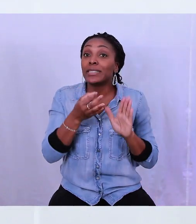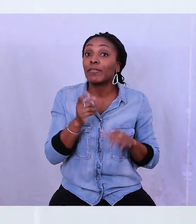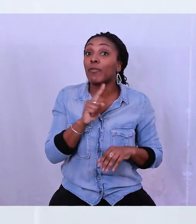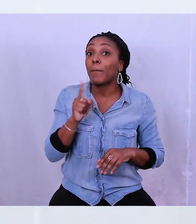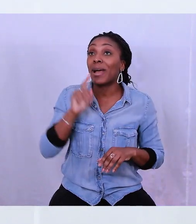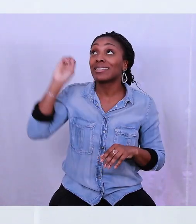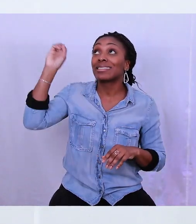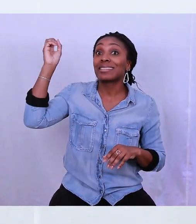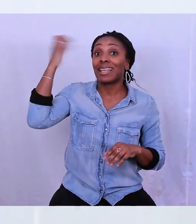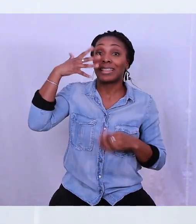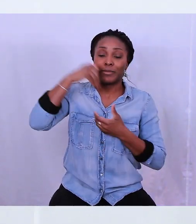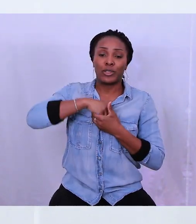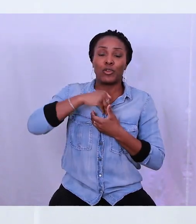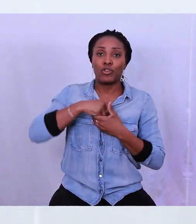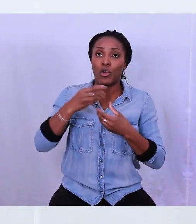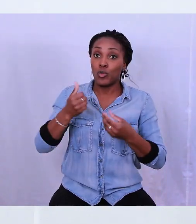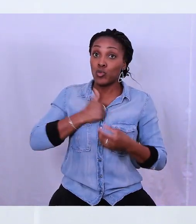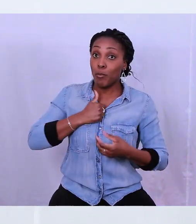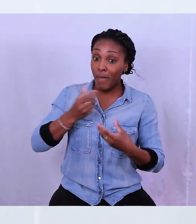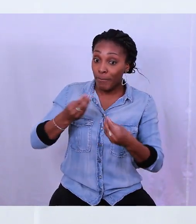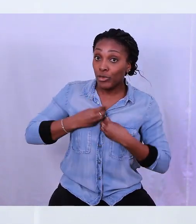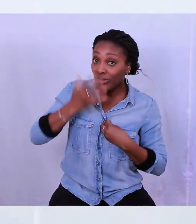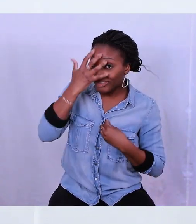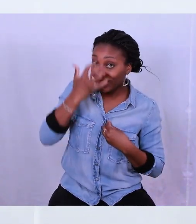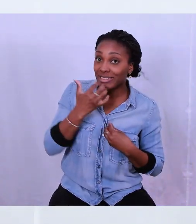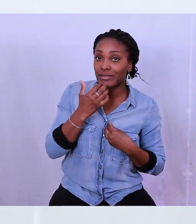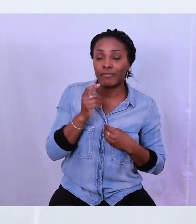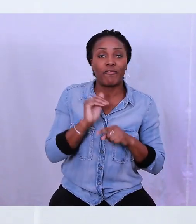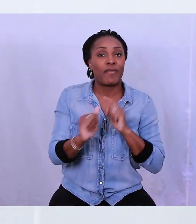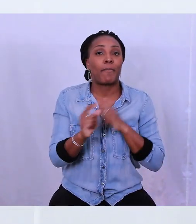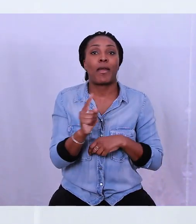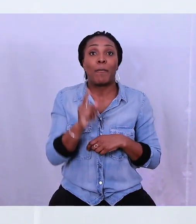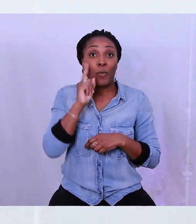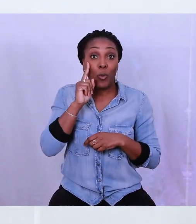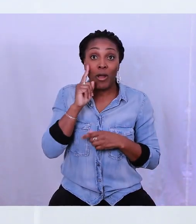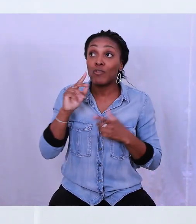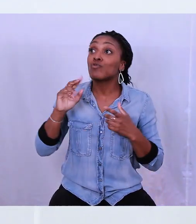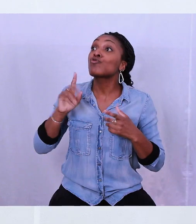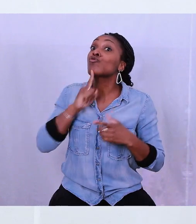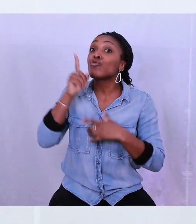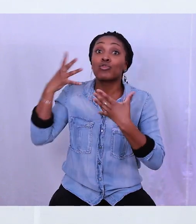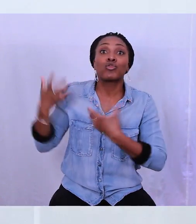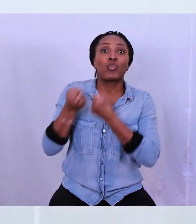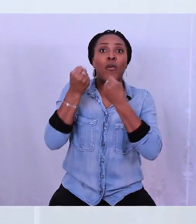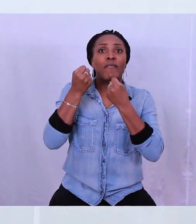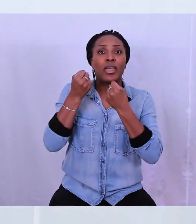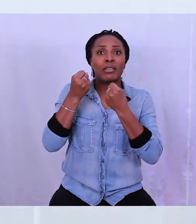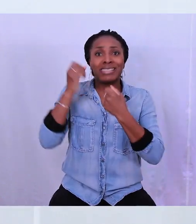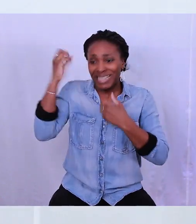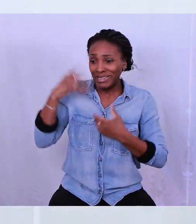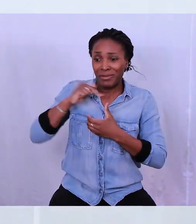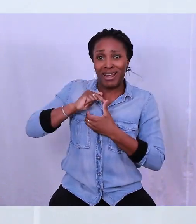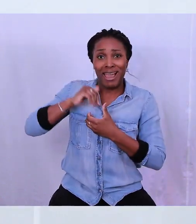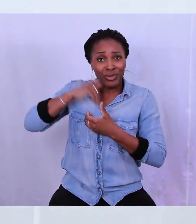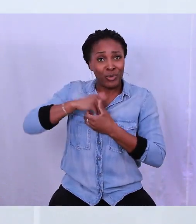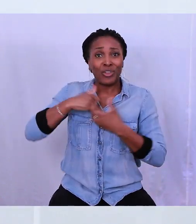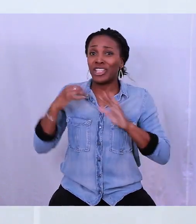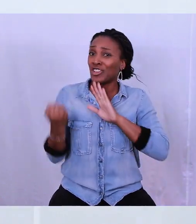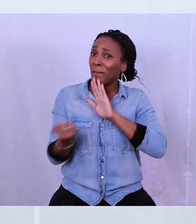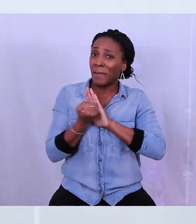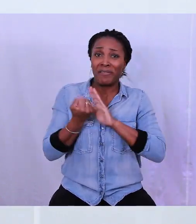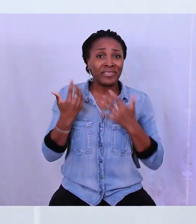le Saint-Esprit de Dieu, par lequel vous avez été scellés pour le jour de la rédemption. En fait, on voit qu'à travers la vie de